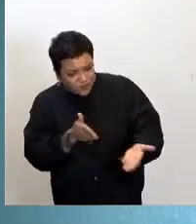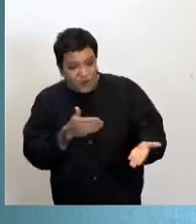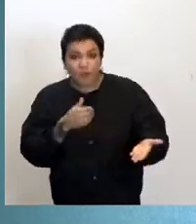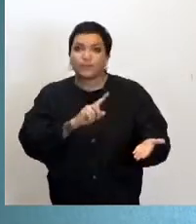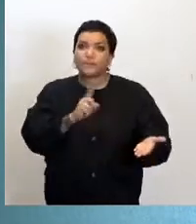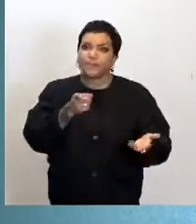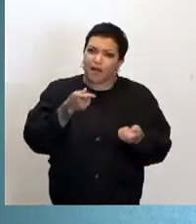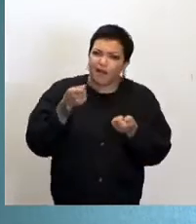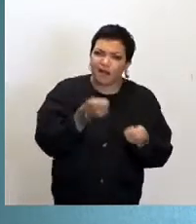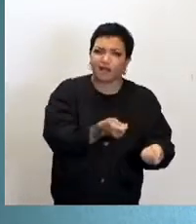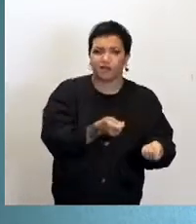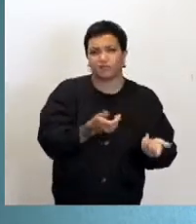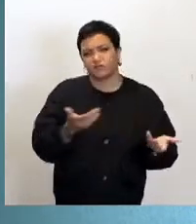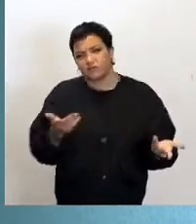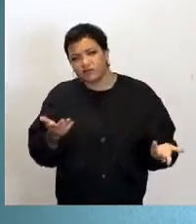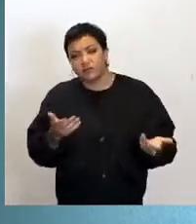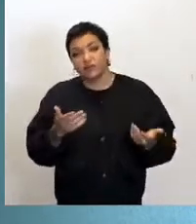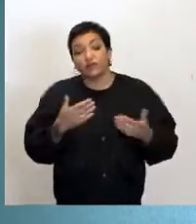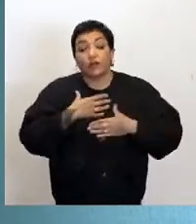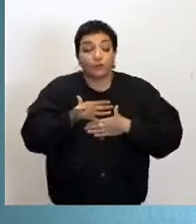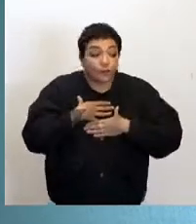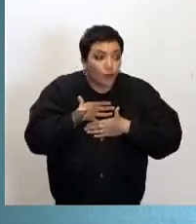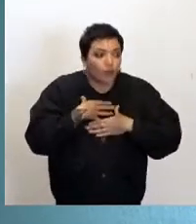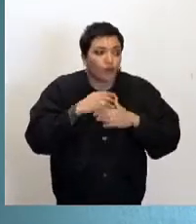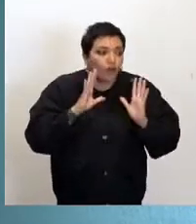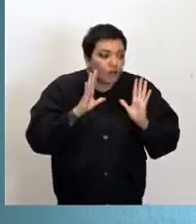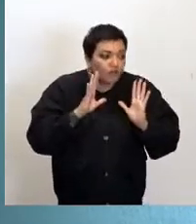pour notre part, et en tout cas moi en particulier,